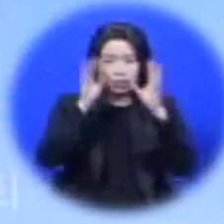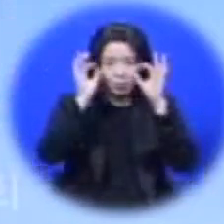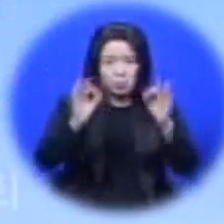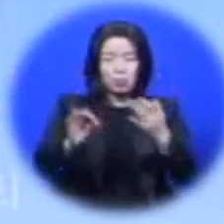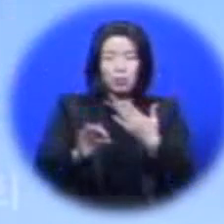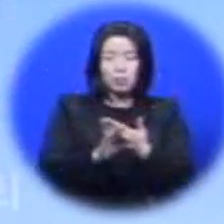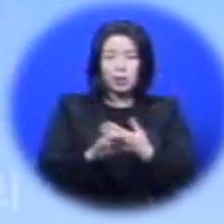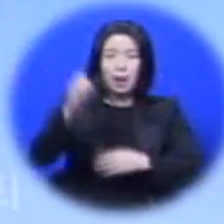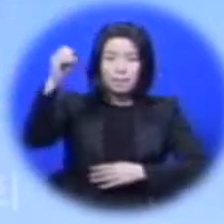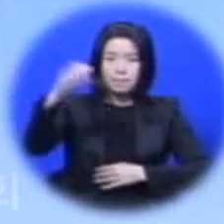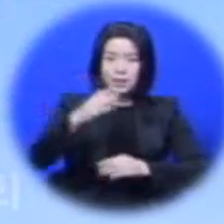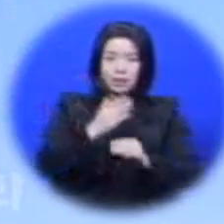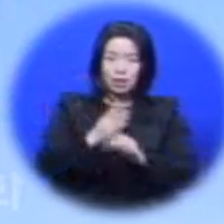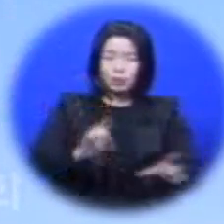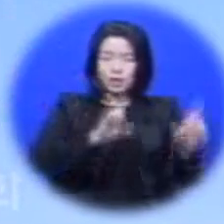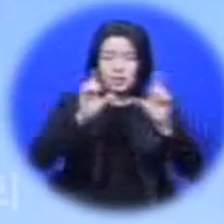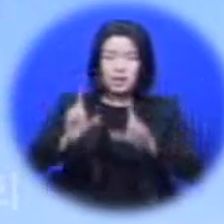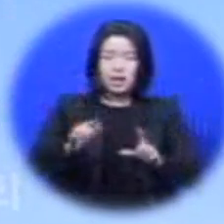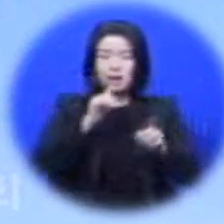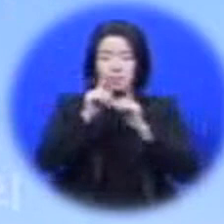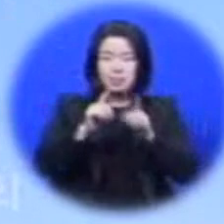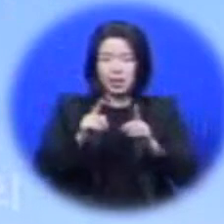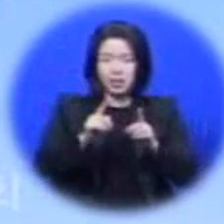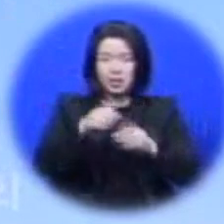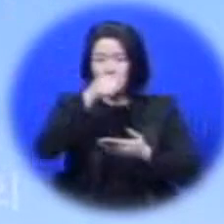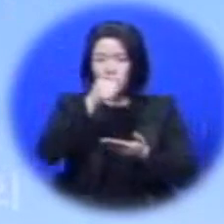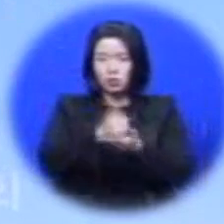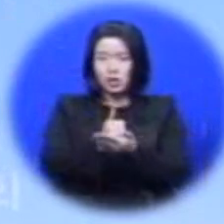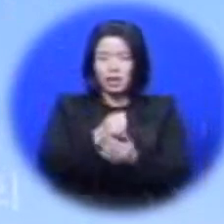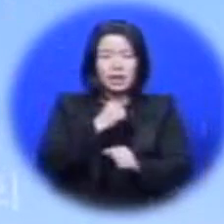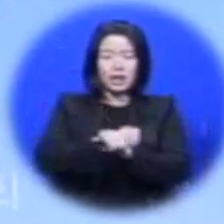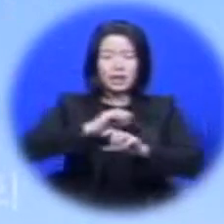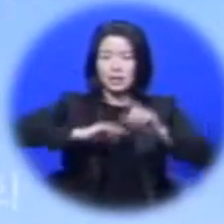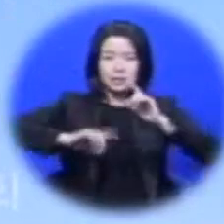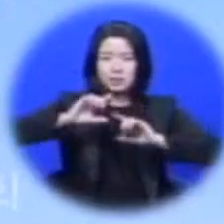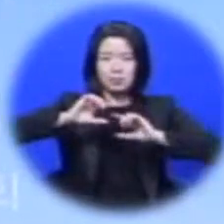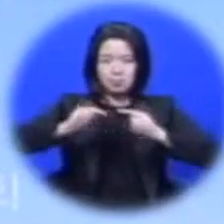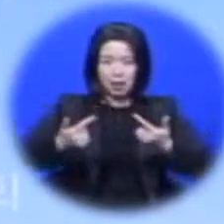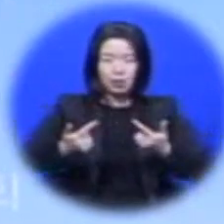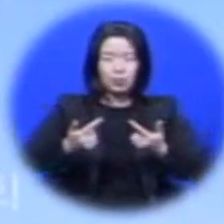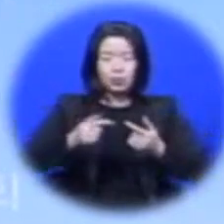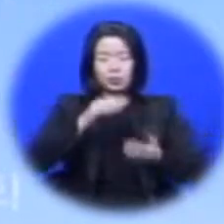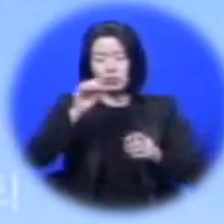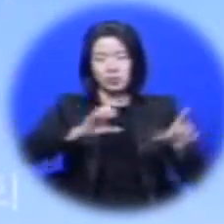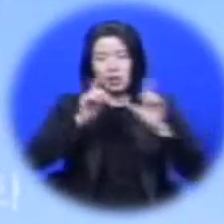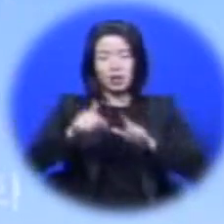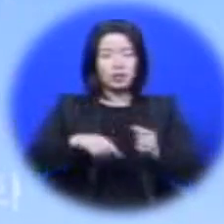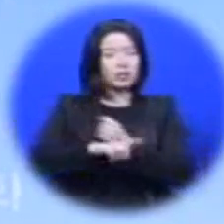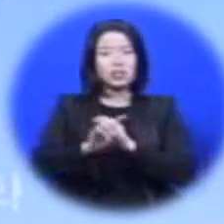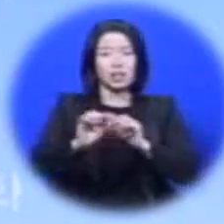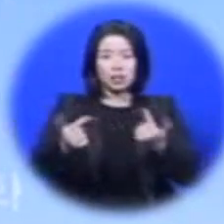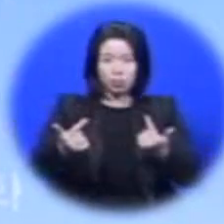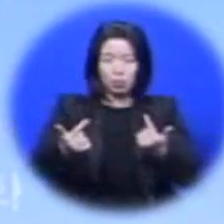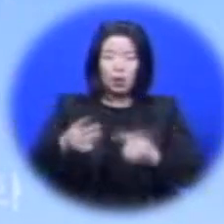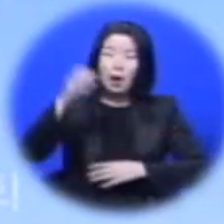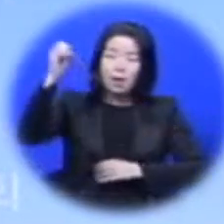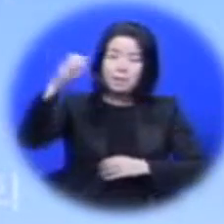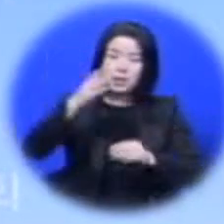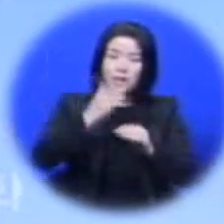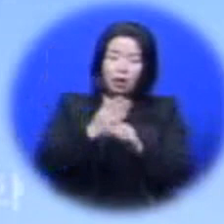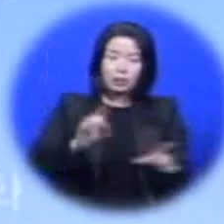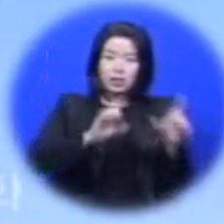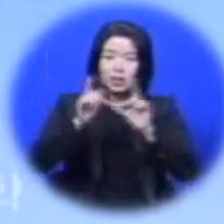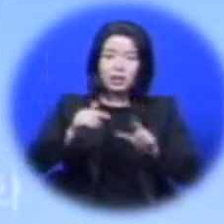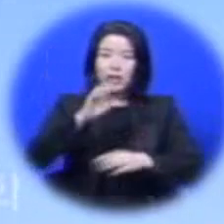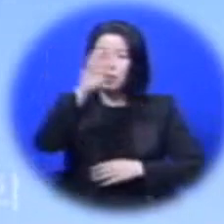빛 가운데 살라는 말이 죄안 짓고 살라는 말이 아니라는 걸알 수가 있습니다. 그러면 빛 가운데 산다는 것은 어떻게